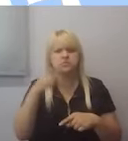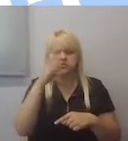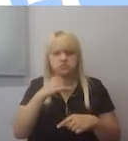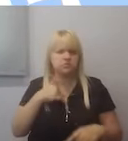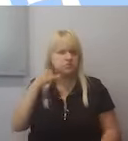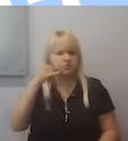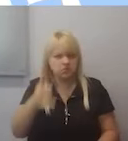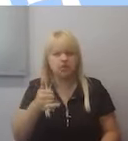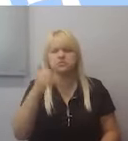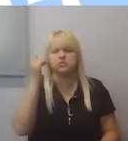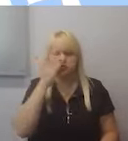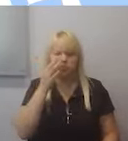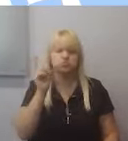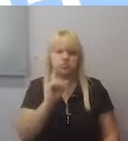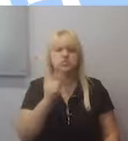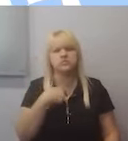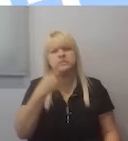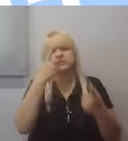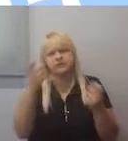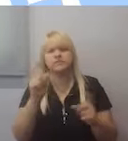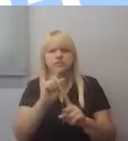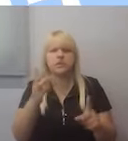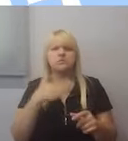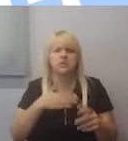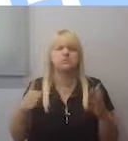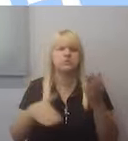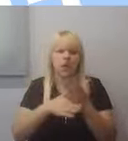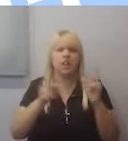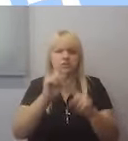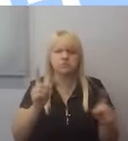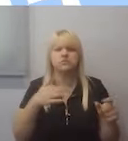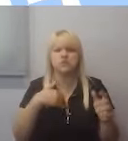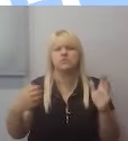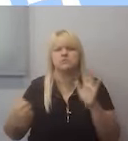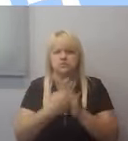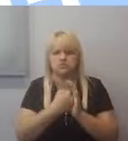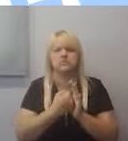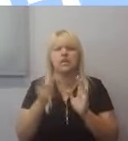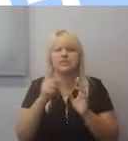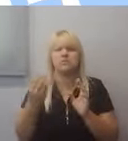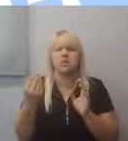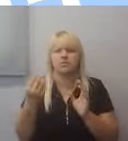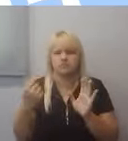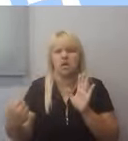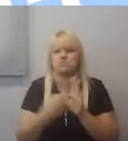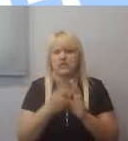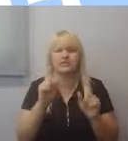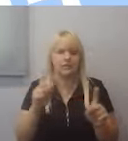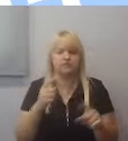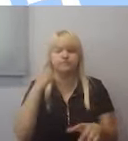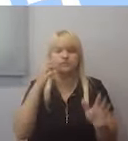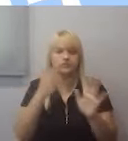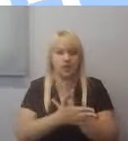ka man ir tas un ka man ir informācija un ka man ir palīdzība ka man ir atbalsts ka man ir pabalsts jāsaprot ka x stunda maina